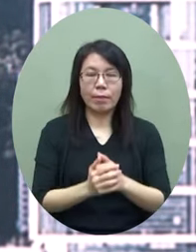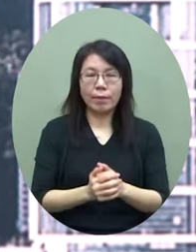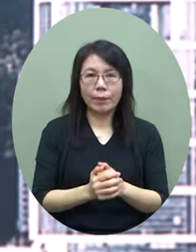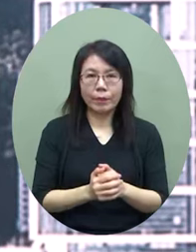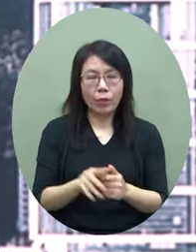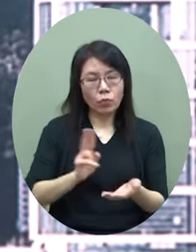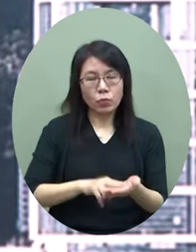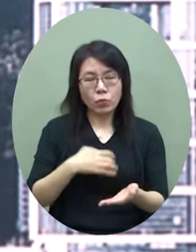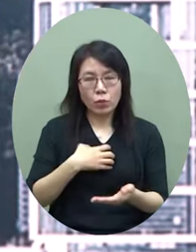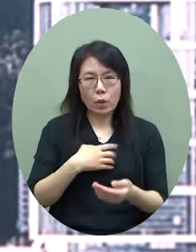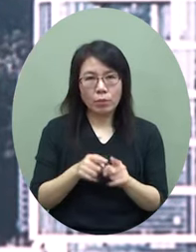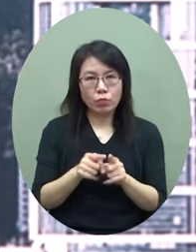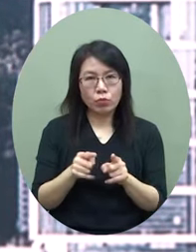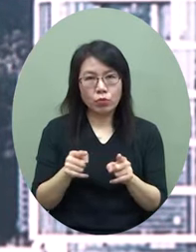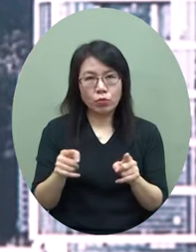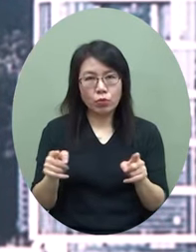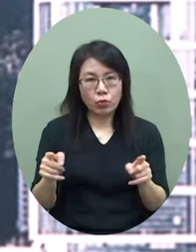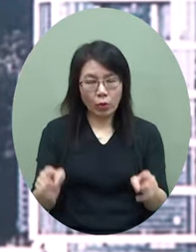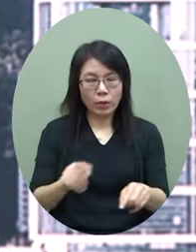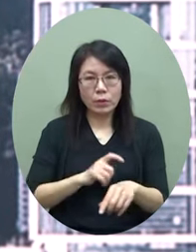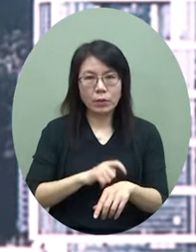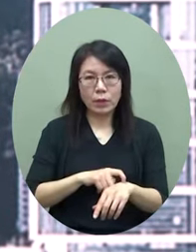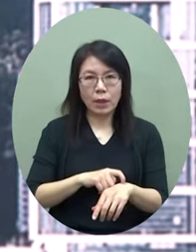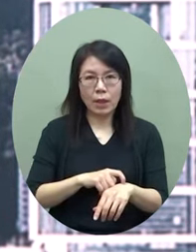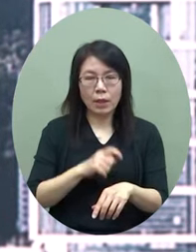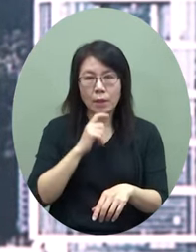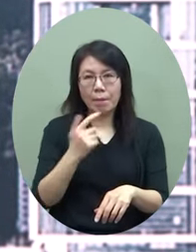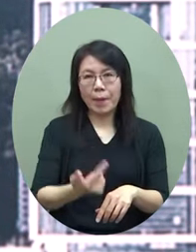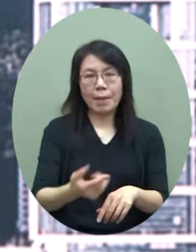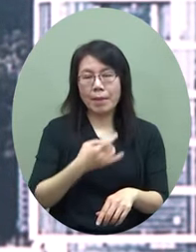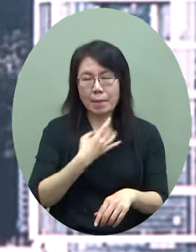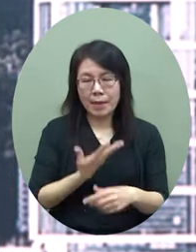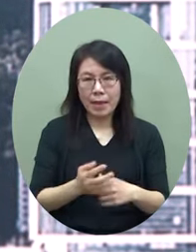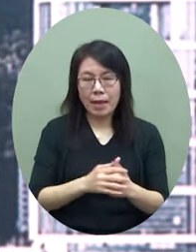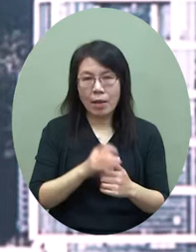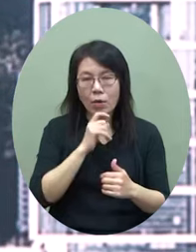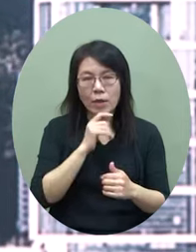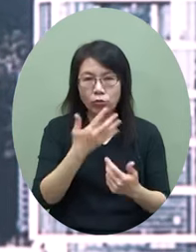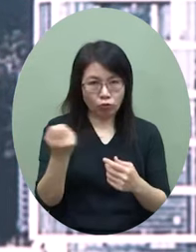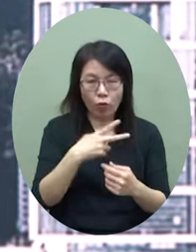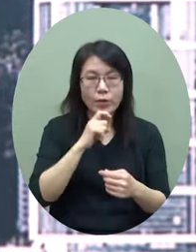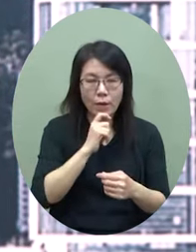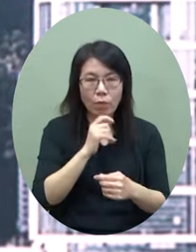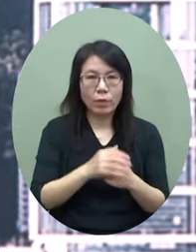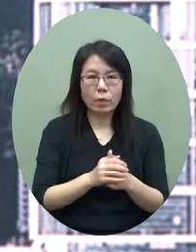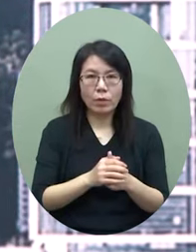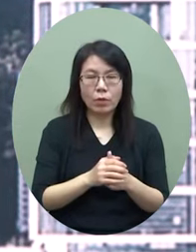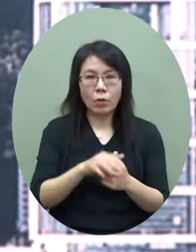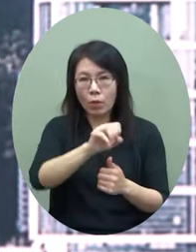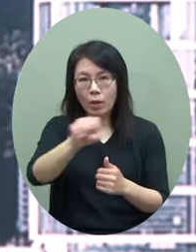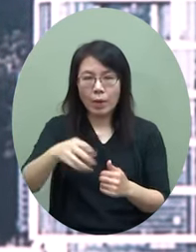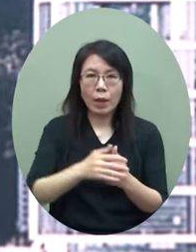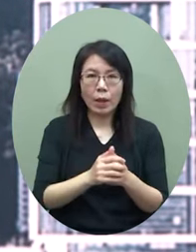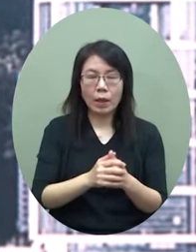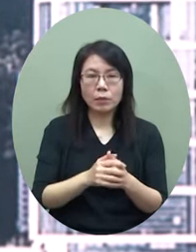但是我相信在这么长时间没有可能只有8万的应该还有的所以我在这里呼吁我记得好像袁国庸教授都